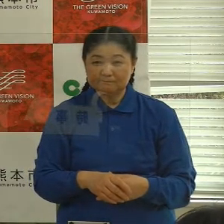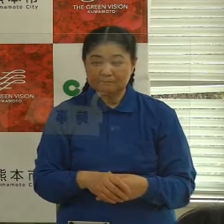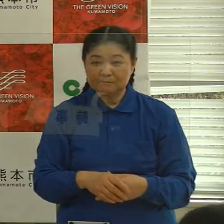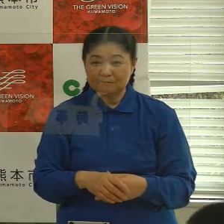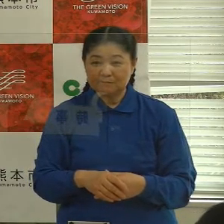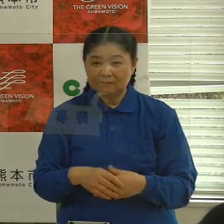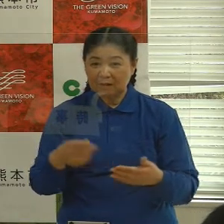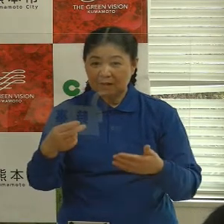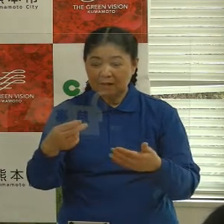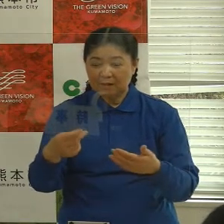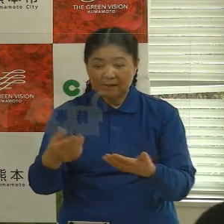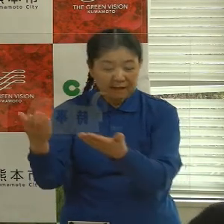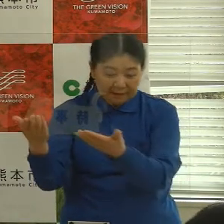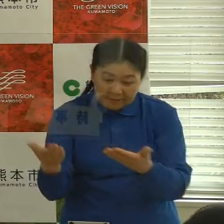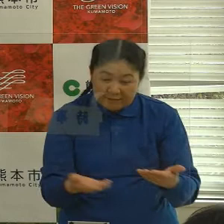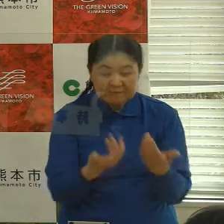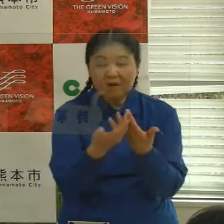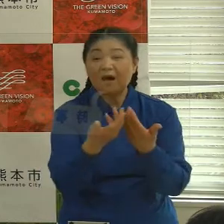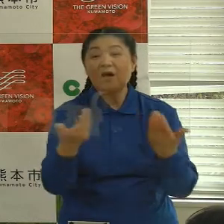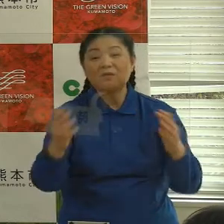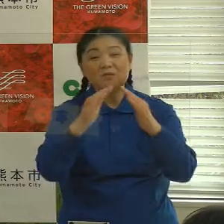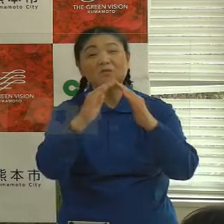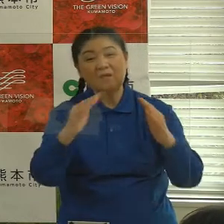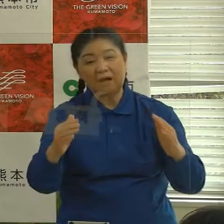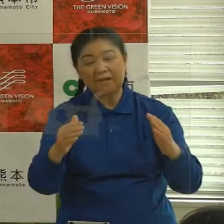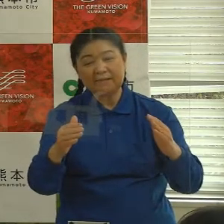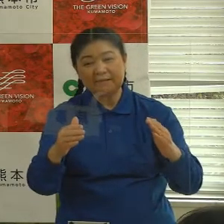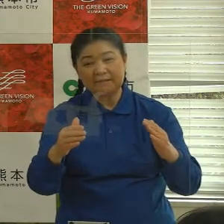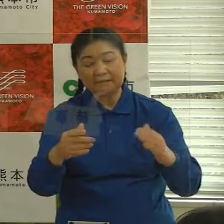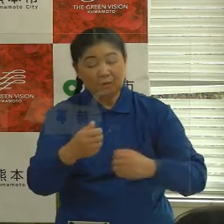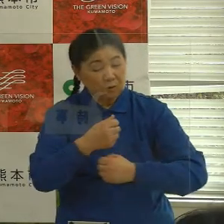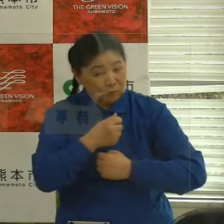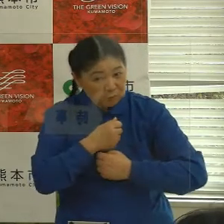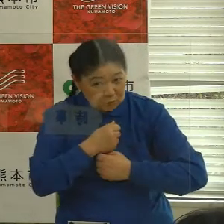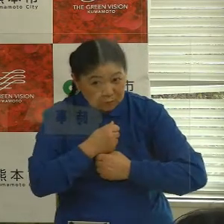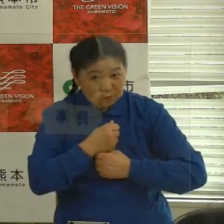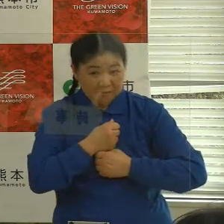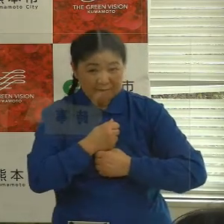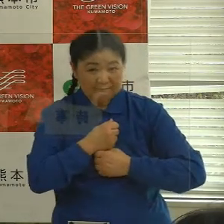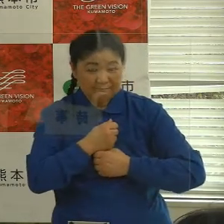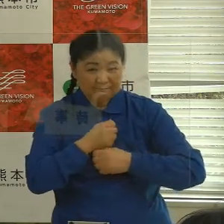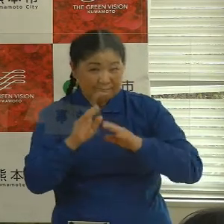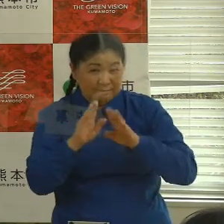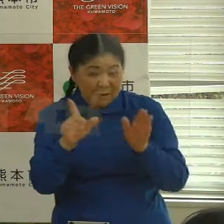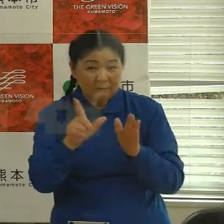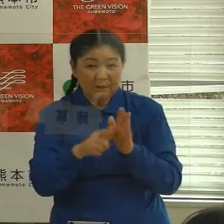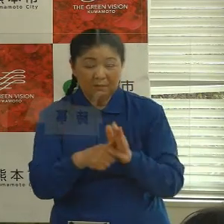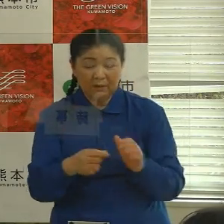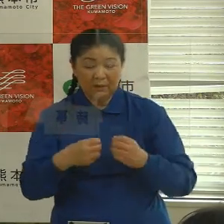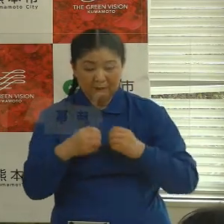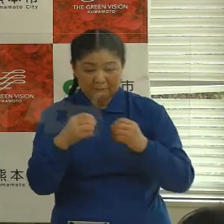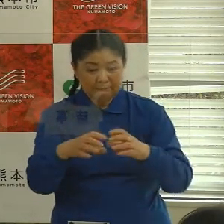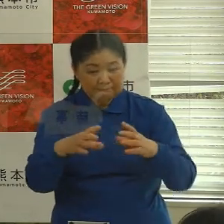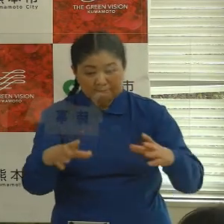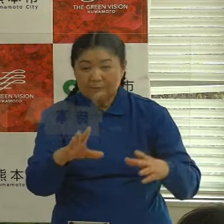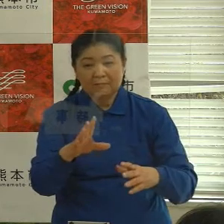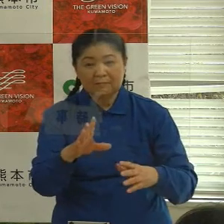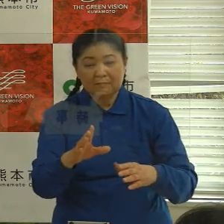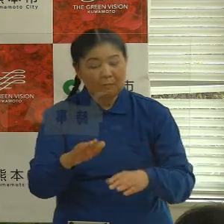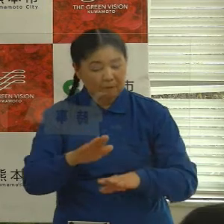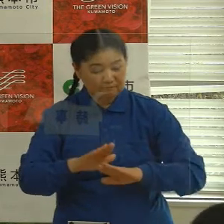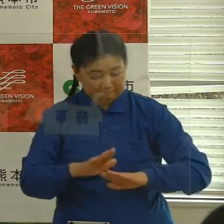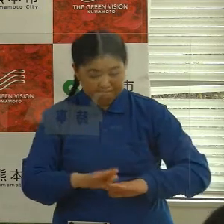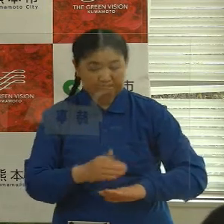この歓送迎会とかにしてもですね、そうやって皆さんが気をつけていればやはり感染の再拡大というのはや